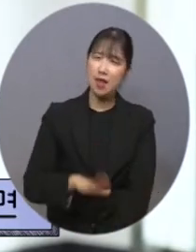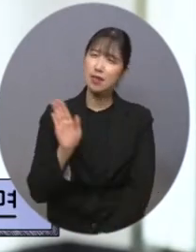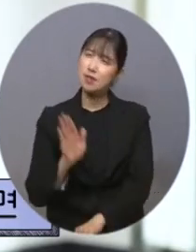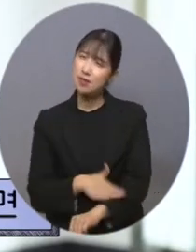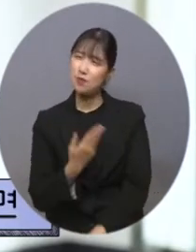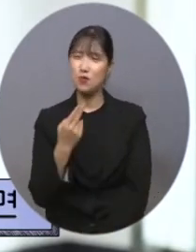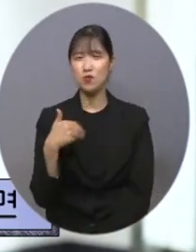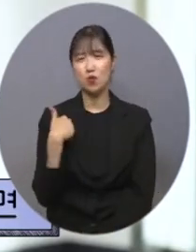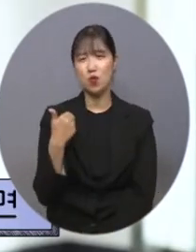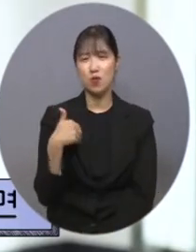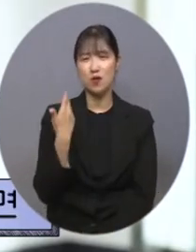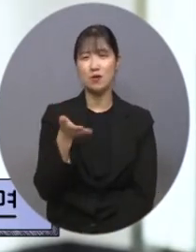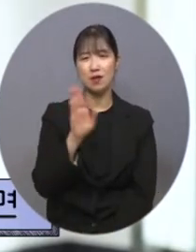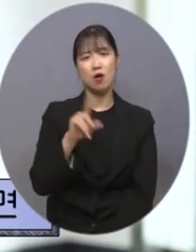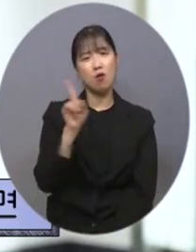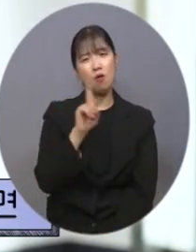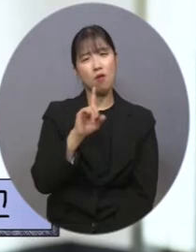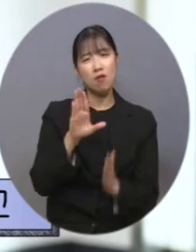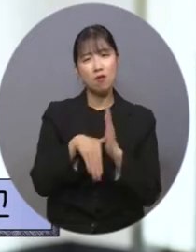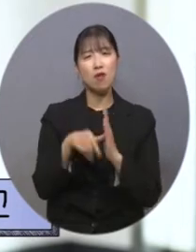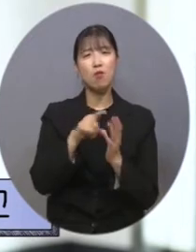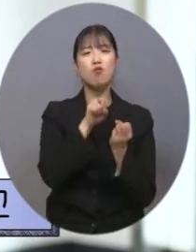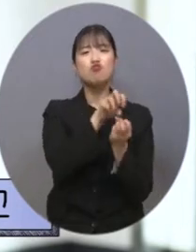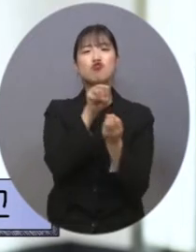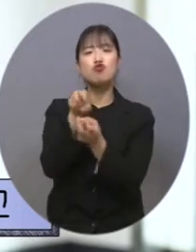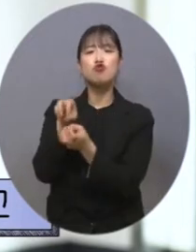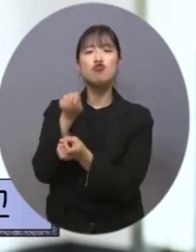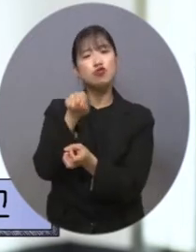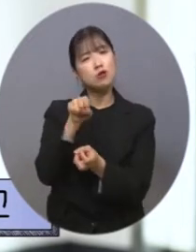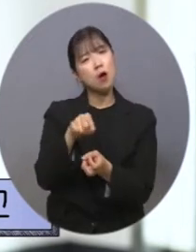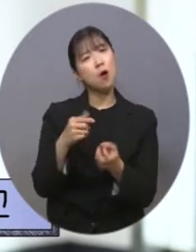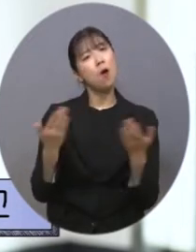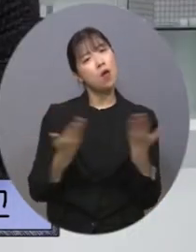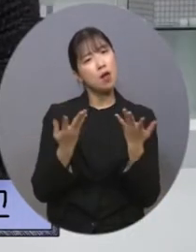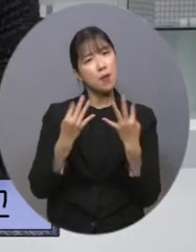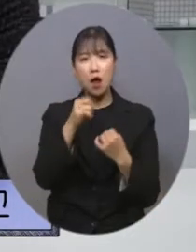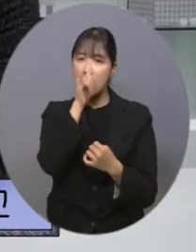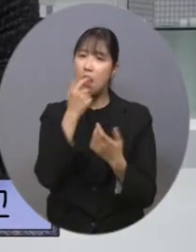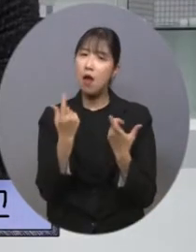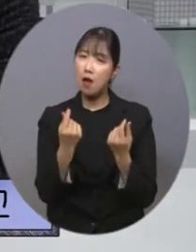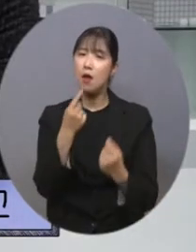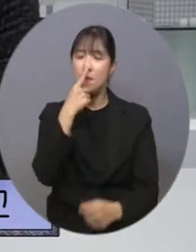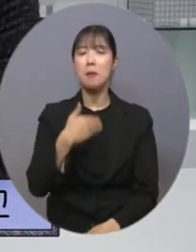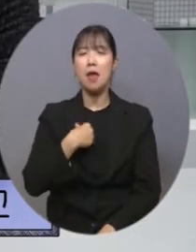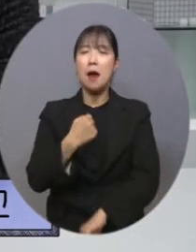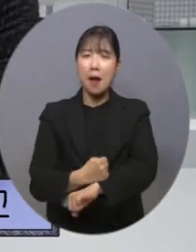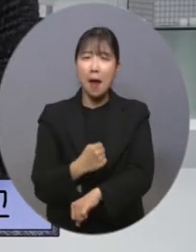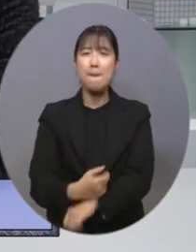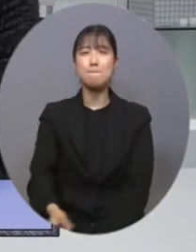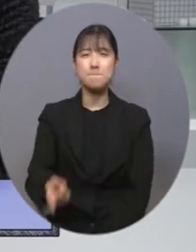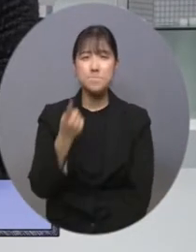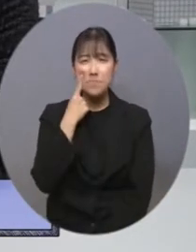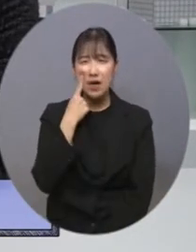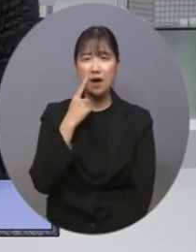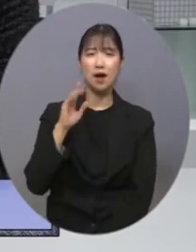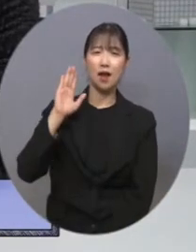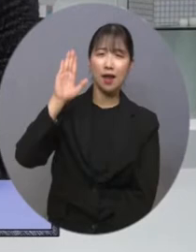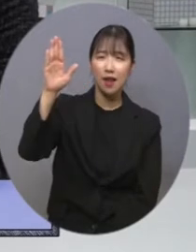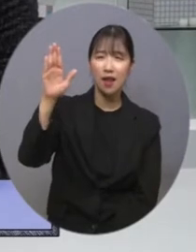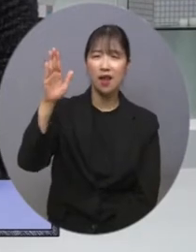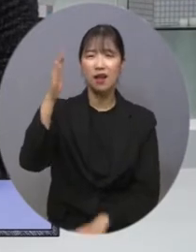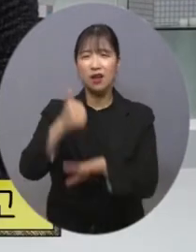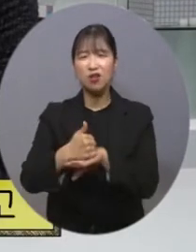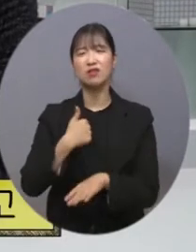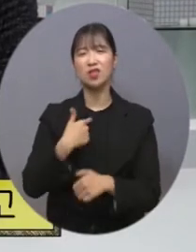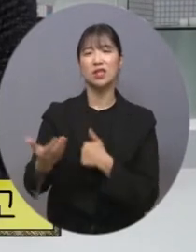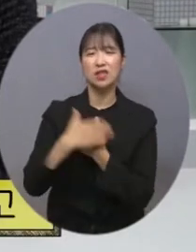그때 어느 순간 물류 같으면 할 일이 있을 것 같은데 제가 한번 해보겠습니다라고 했다가 그냥 맡게 됐습니다.